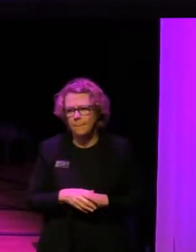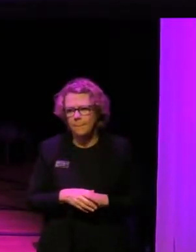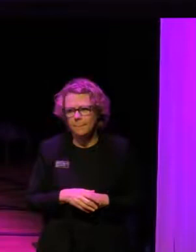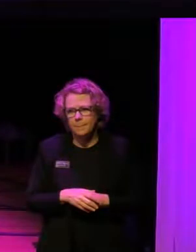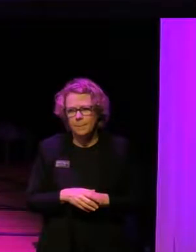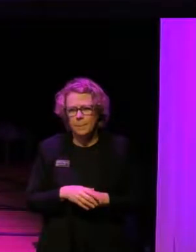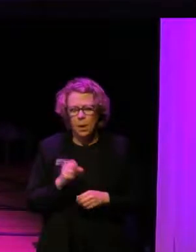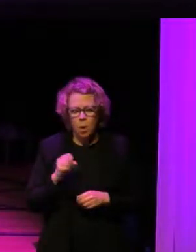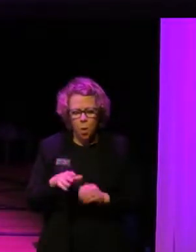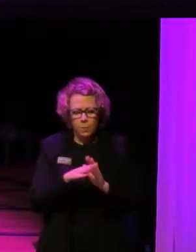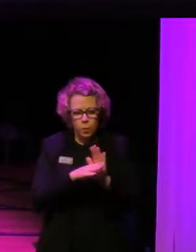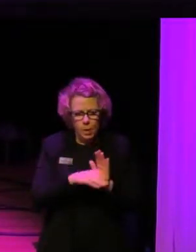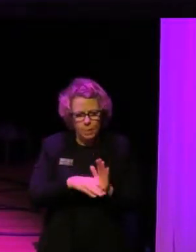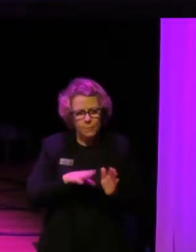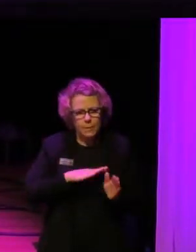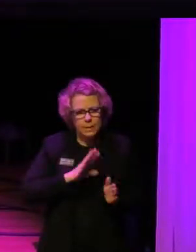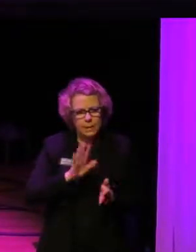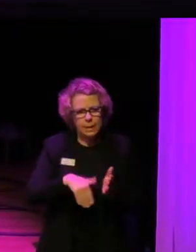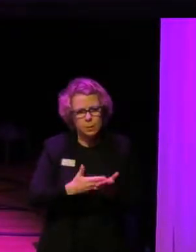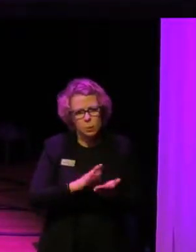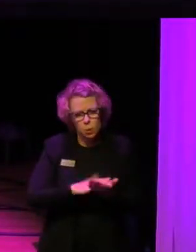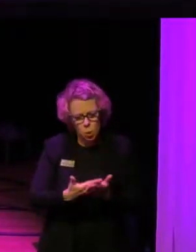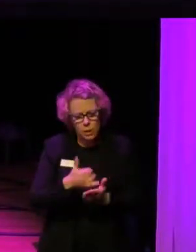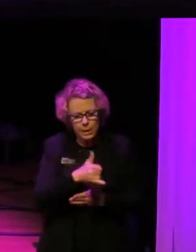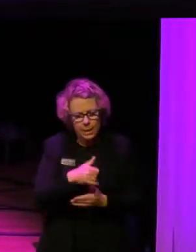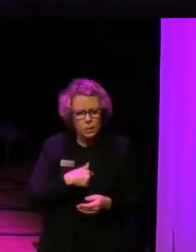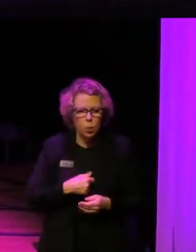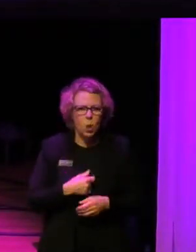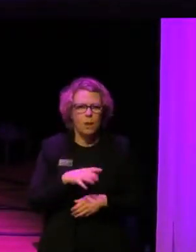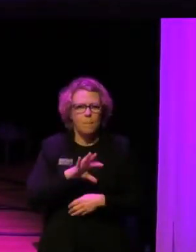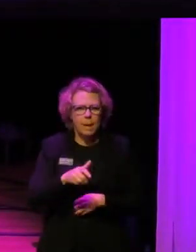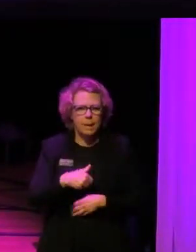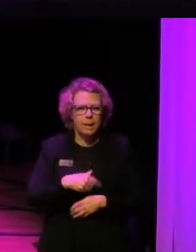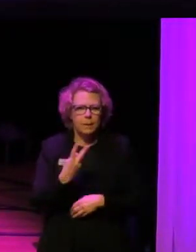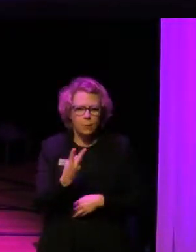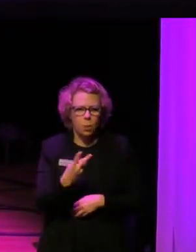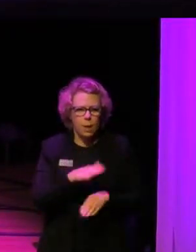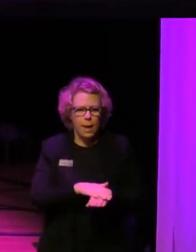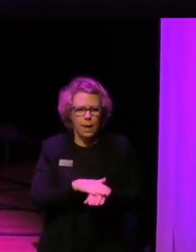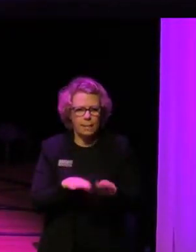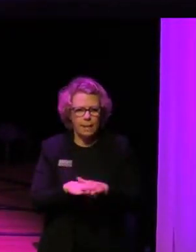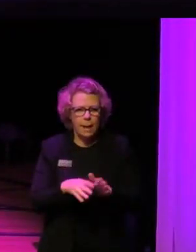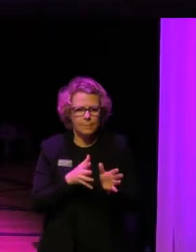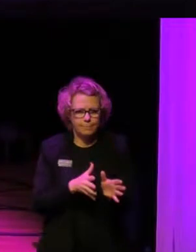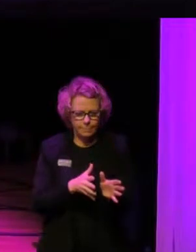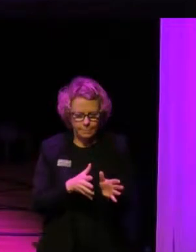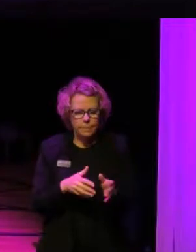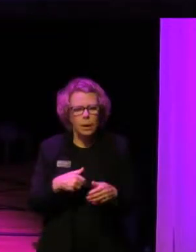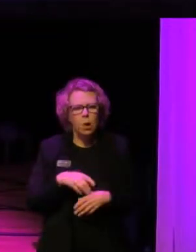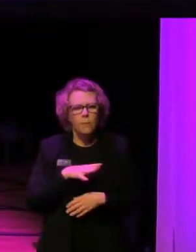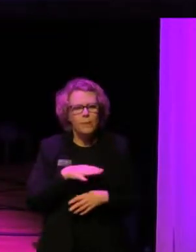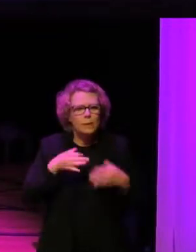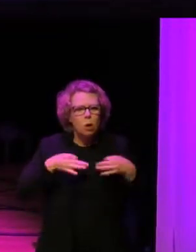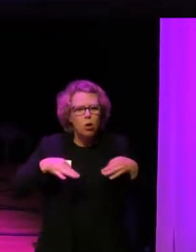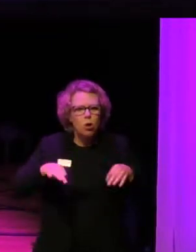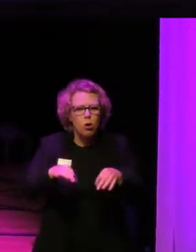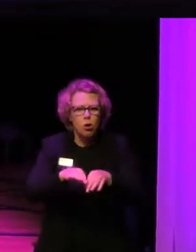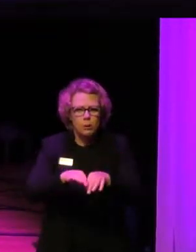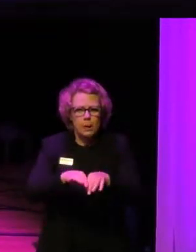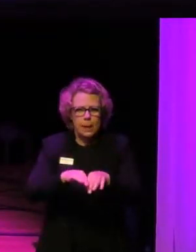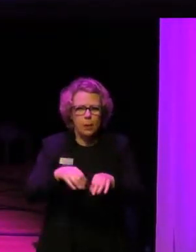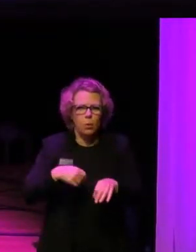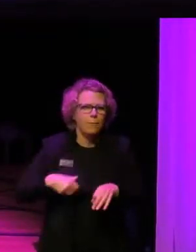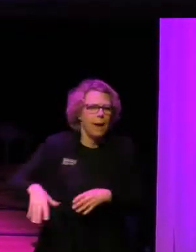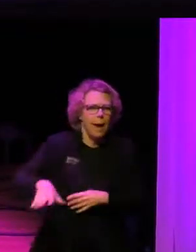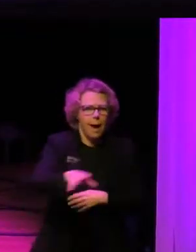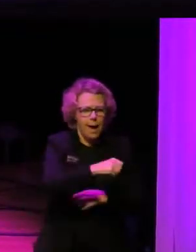Om programmet tolkas till teckenspråk så är det markerat med två händer och det finns hörselslingor vid samtliga